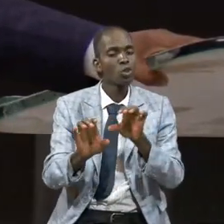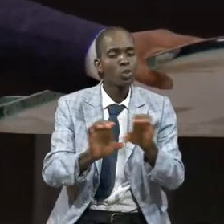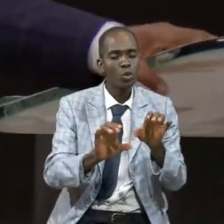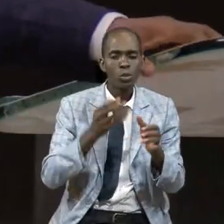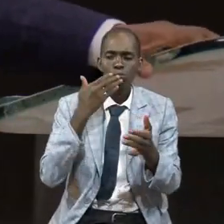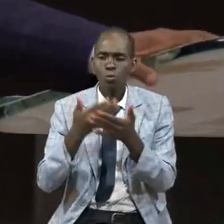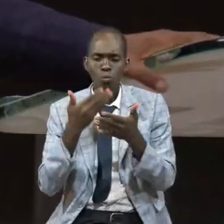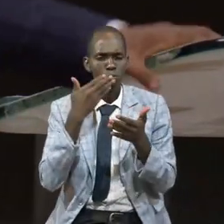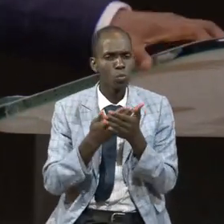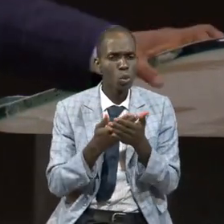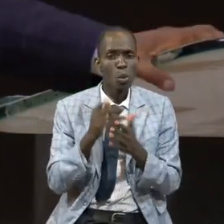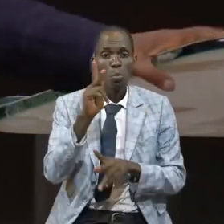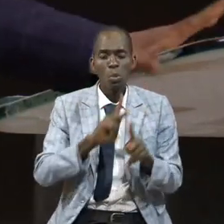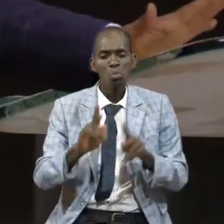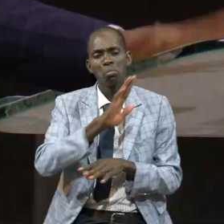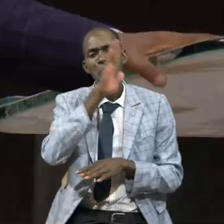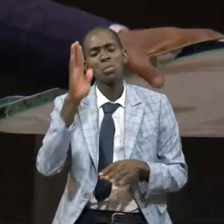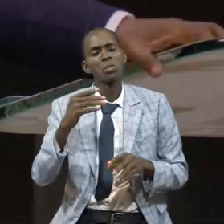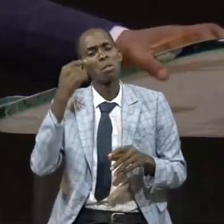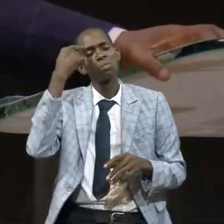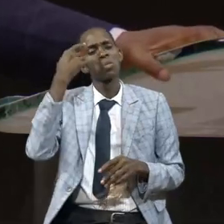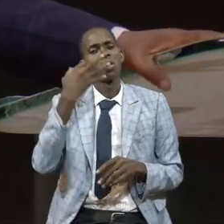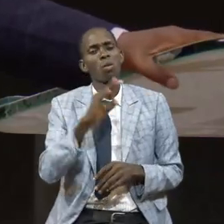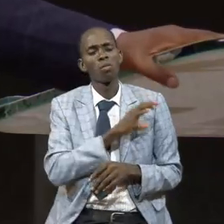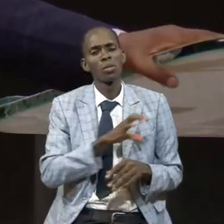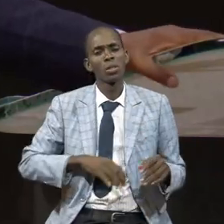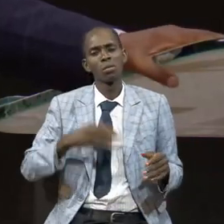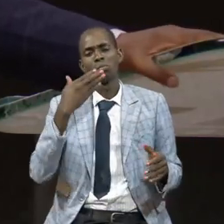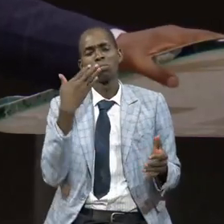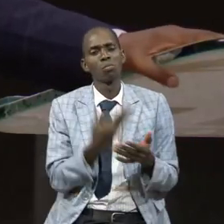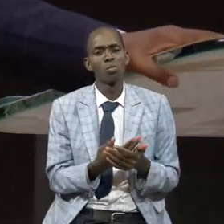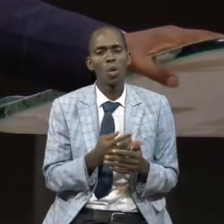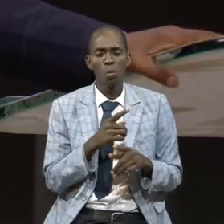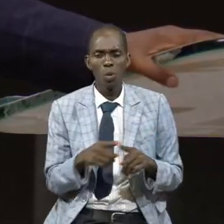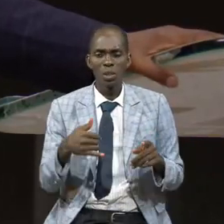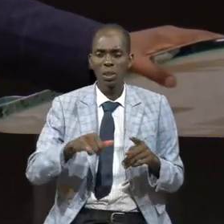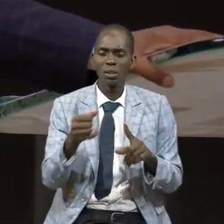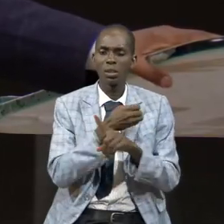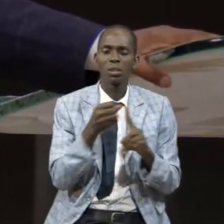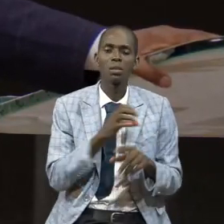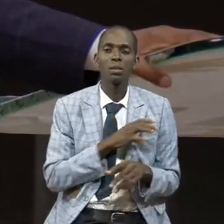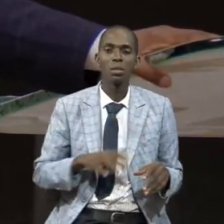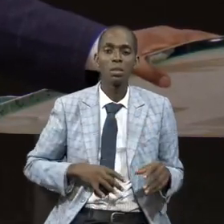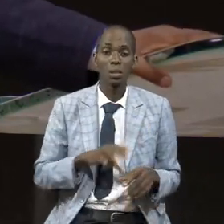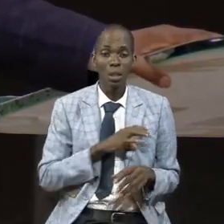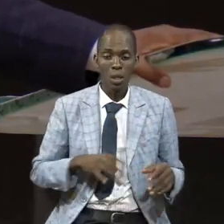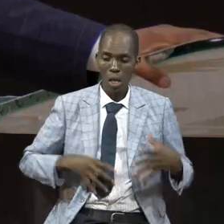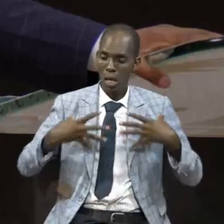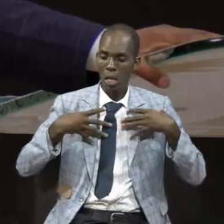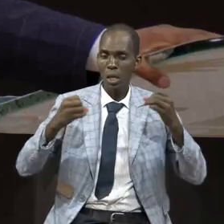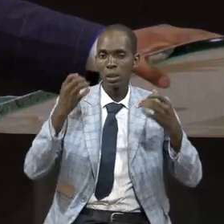bien. Les gens ne parlaient pas, les gens ne pensaient pas au bien qu'il faisait. Il guérissait les